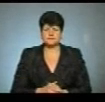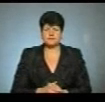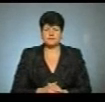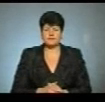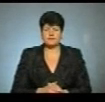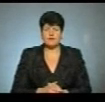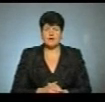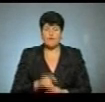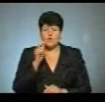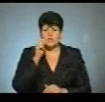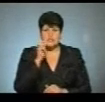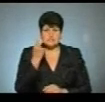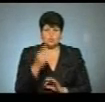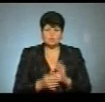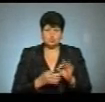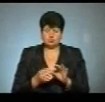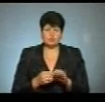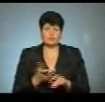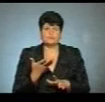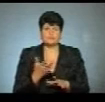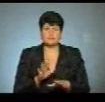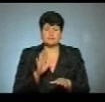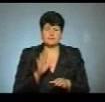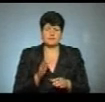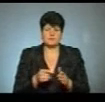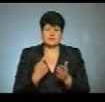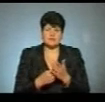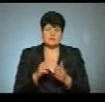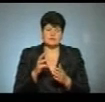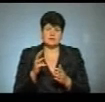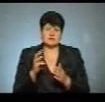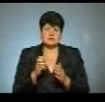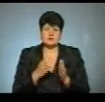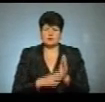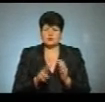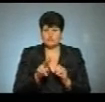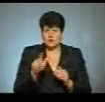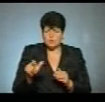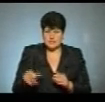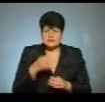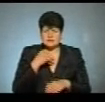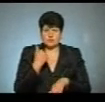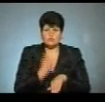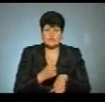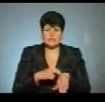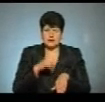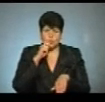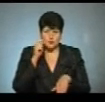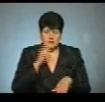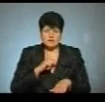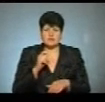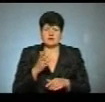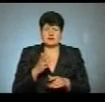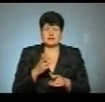В Україні за добу коронавірус підтвердили в 392 людей. Загалом, як повідомив головний санітарний лікар України Віктор